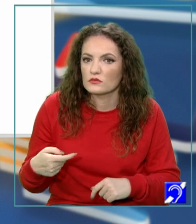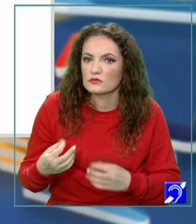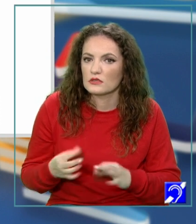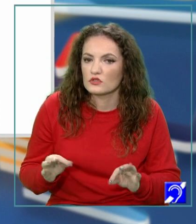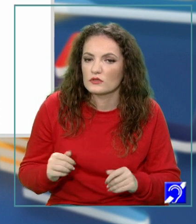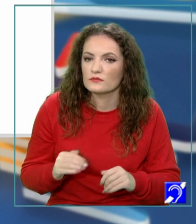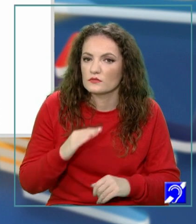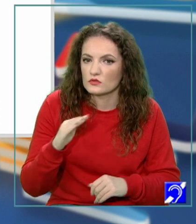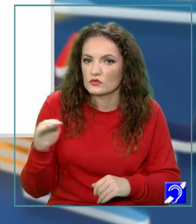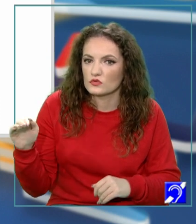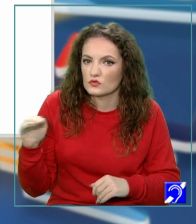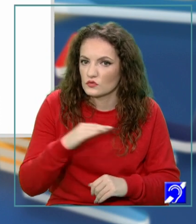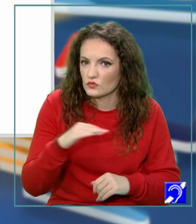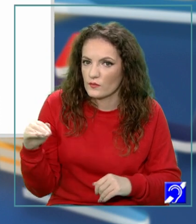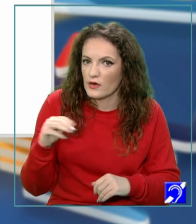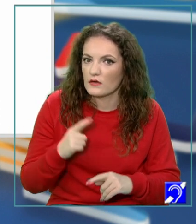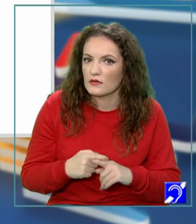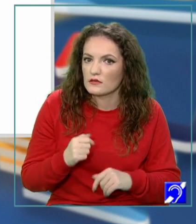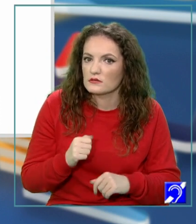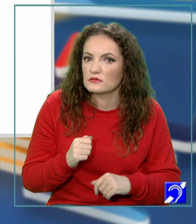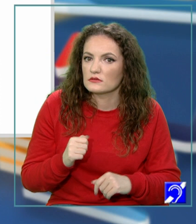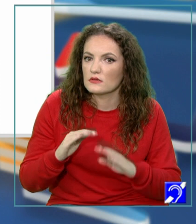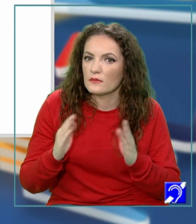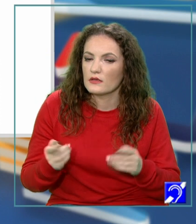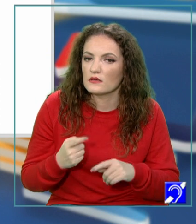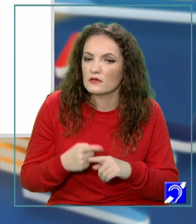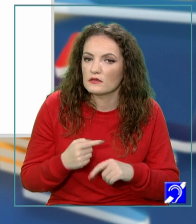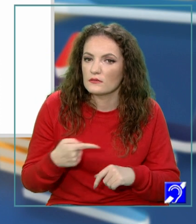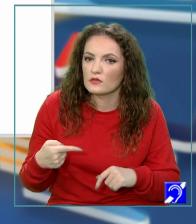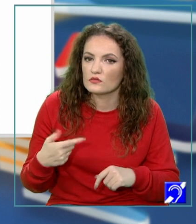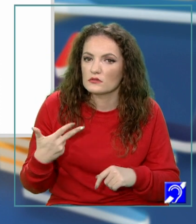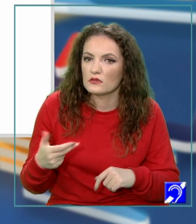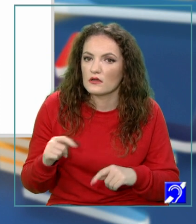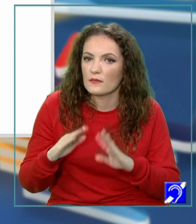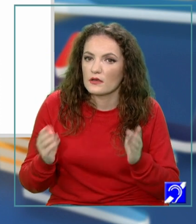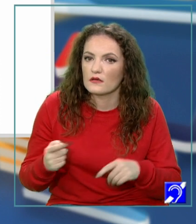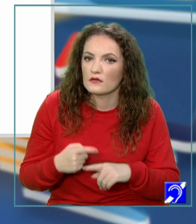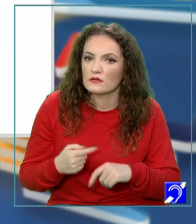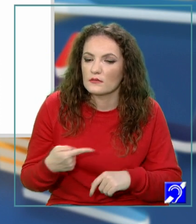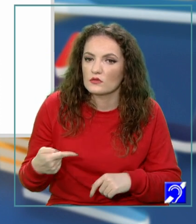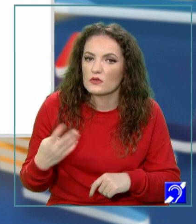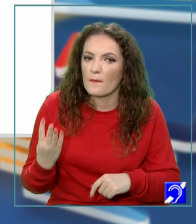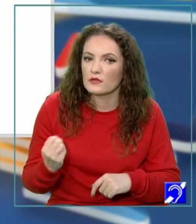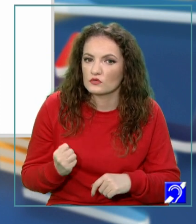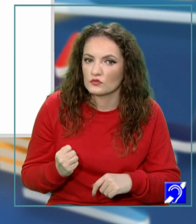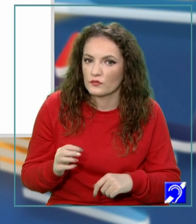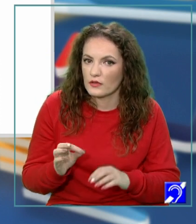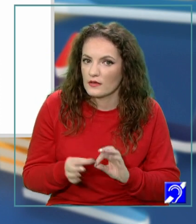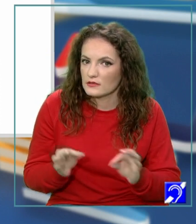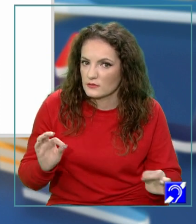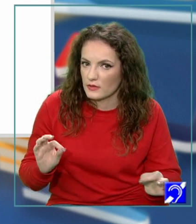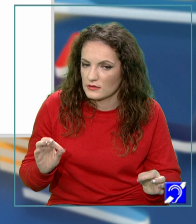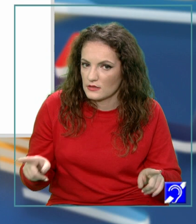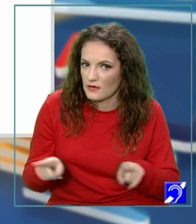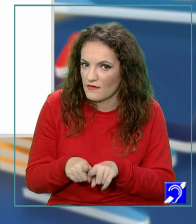minus 10, supra x pe lângă x minus 3 pe lângă x minus 4. Ce înseamnă? Cerința mea era ca această expresie să fie egală cu 0.